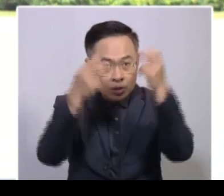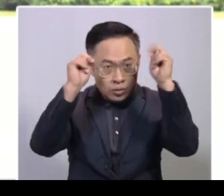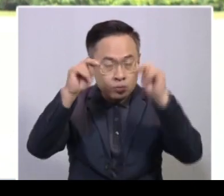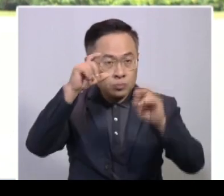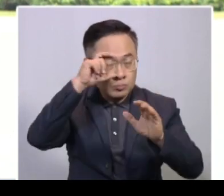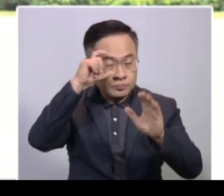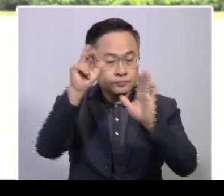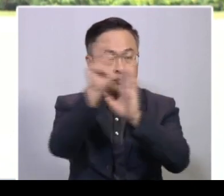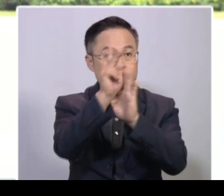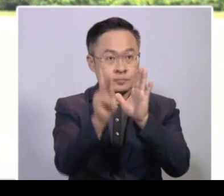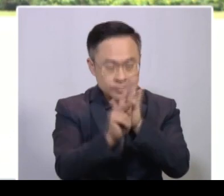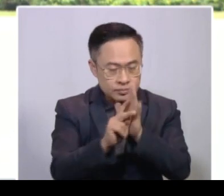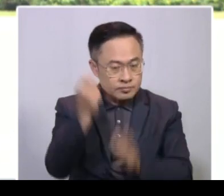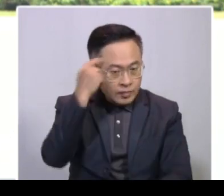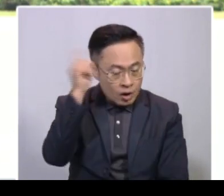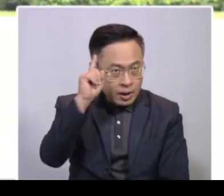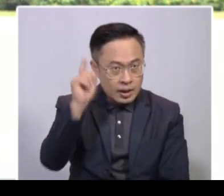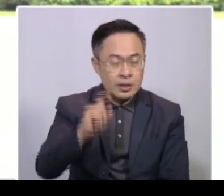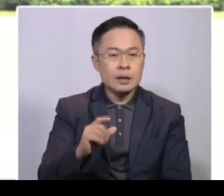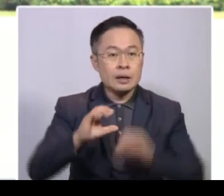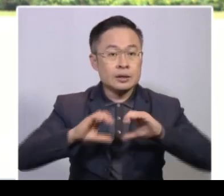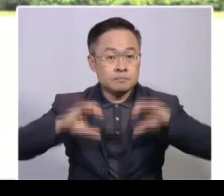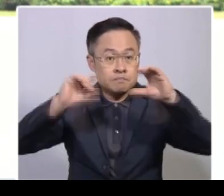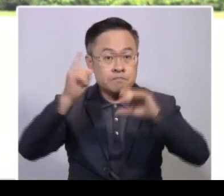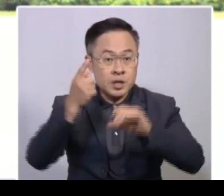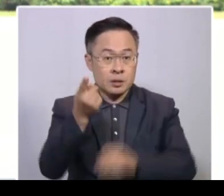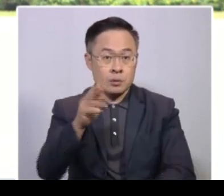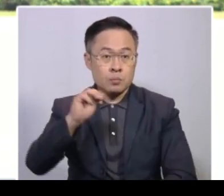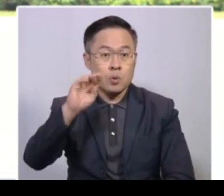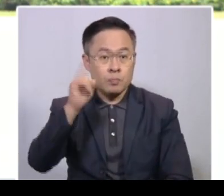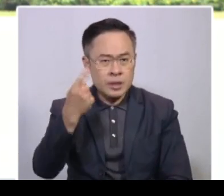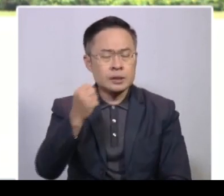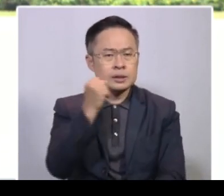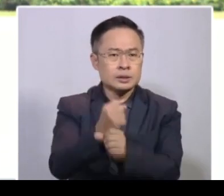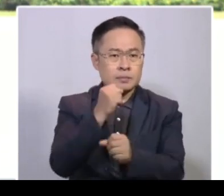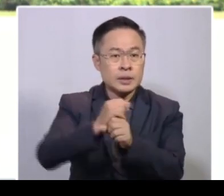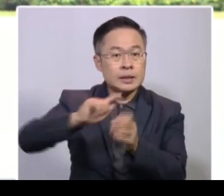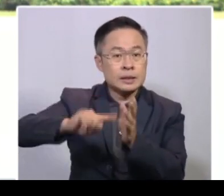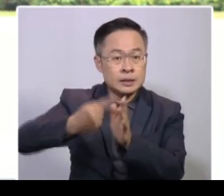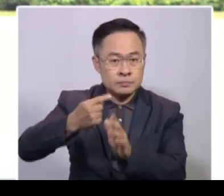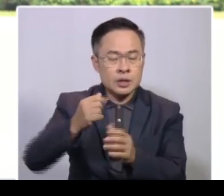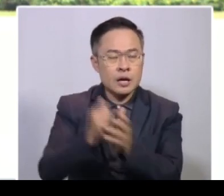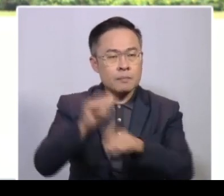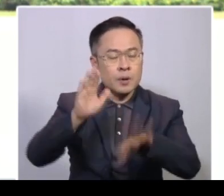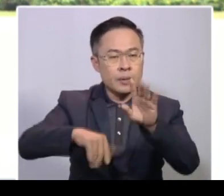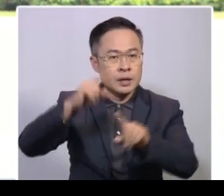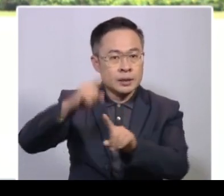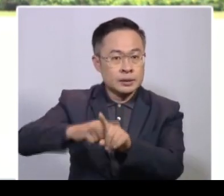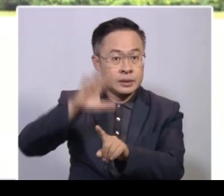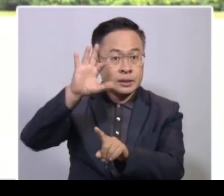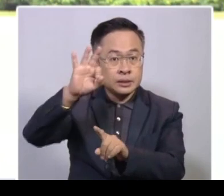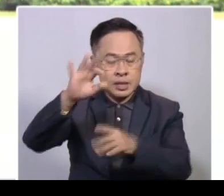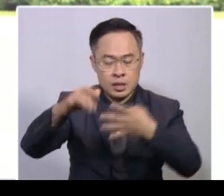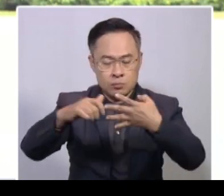าดว่ารัฐบาลใหม่นะครับรวมทั้งคณะรัฐมนตรีเนี่ยจะสามารถเข้ามาบริหารประเทศได้ภายในกลางเดือนกันยาย